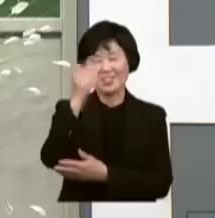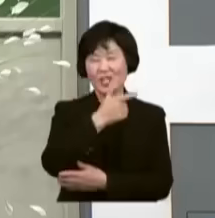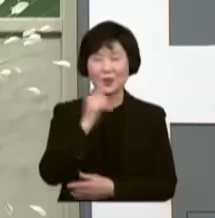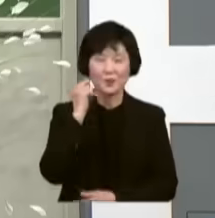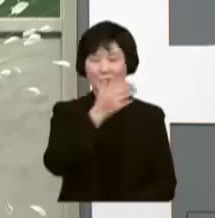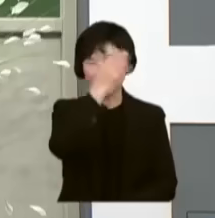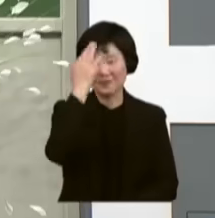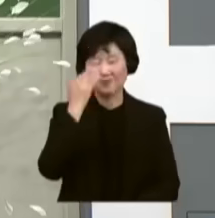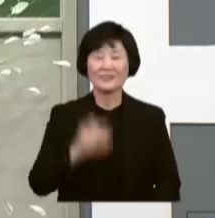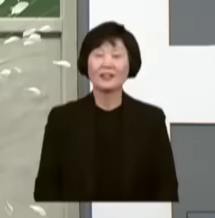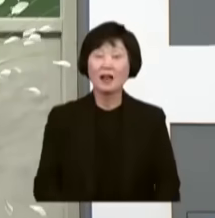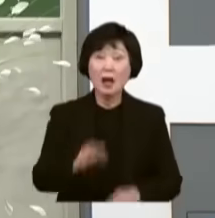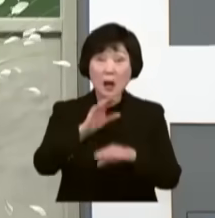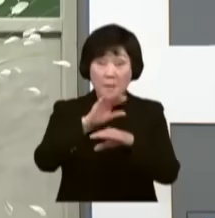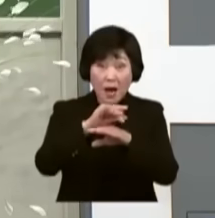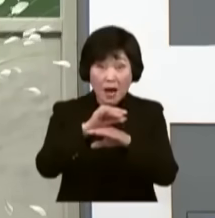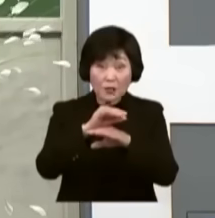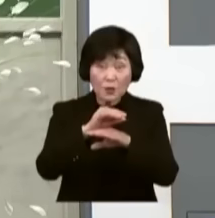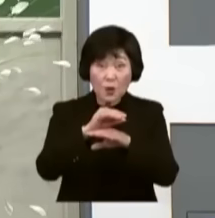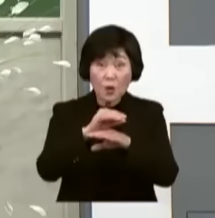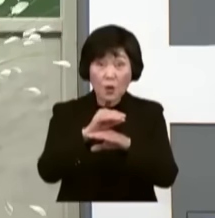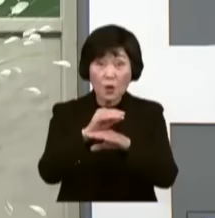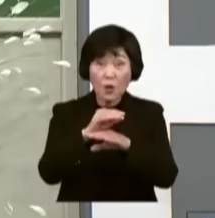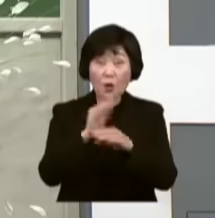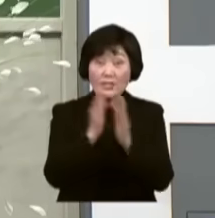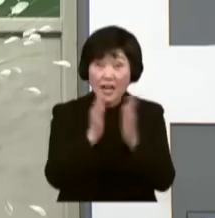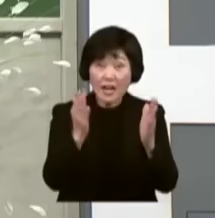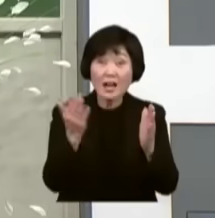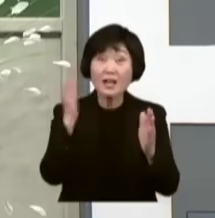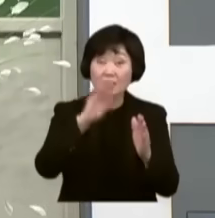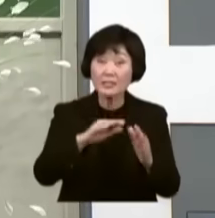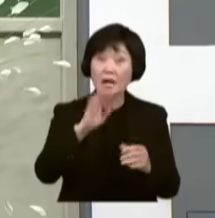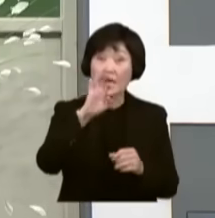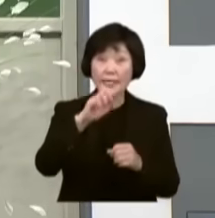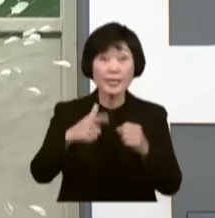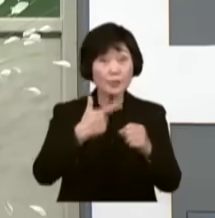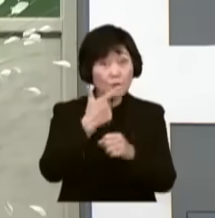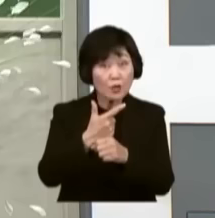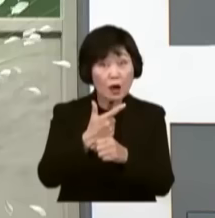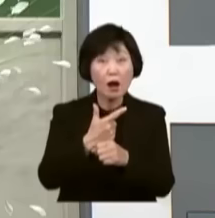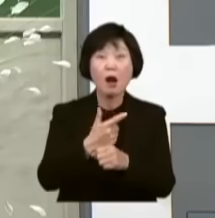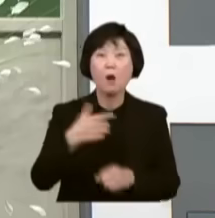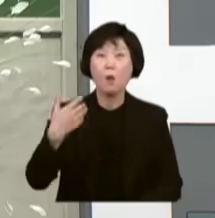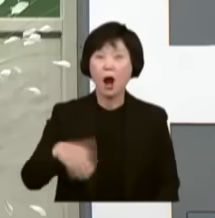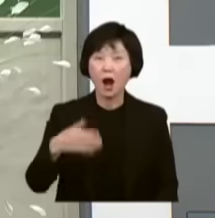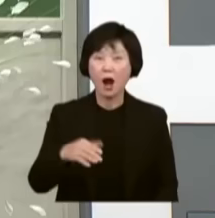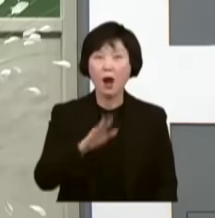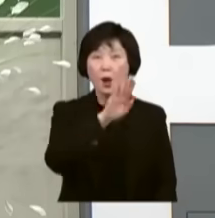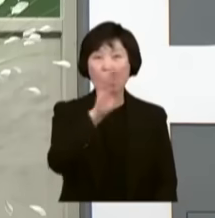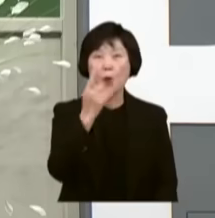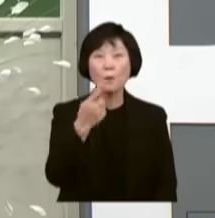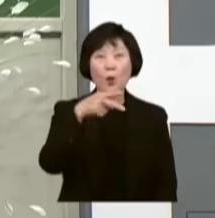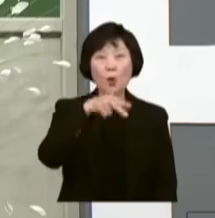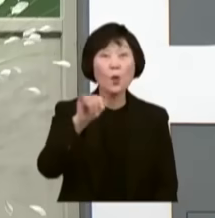아니 방송하신 지가 네. 얼마 안 되셨을 것 같은데 46년이라고요? 아까 내가 뽀식이라 그랬잖아요. 그게 네. 데뷔예요,